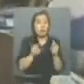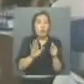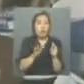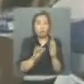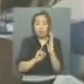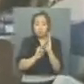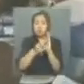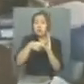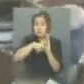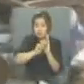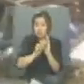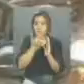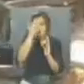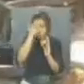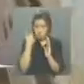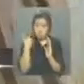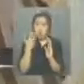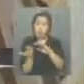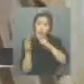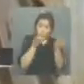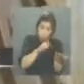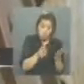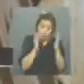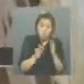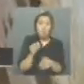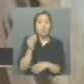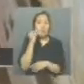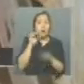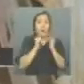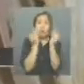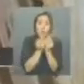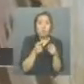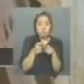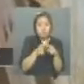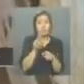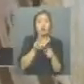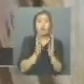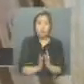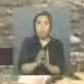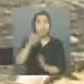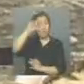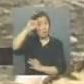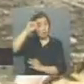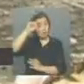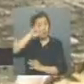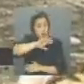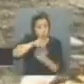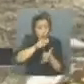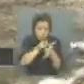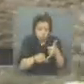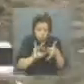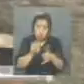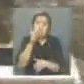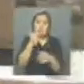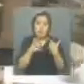ที่พังถล่มลงมาทำให้คนในบ้านบาดเจ็บ3คนเมื่อคืนวันเสาร์ล่าสุดทั้งหมดมีอาการดีขึ้นแล้วค่ะแต่แพทย์ยังคงให้พัก